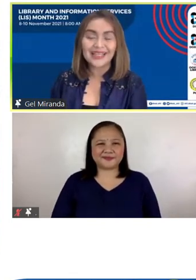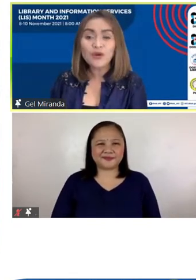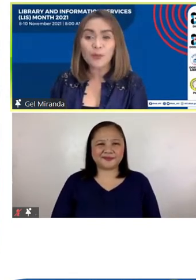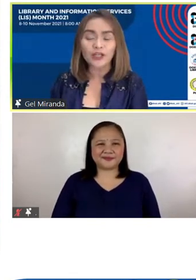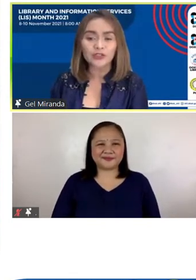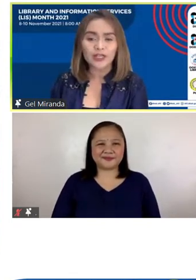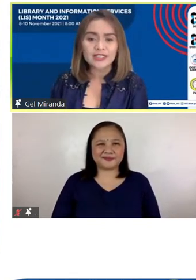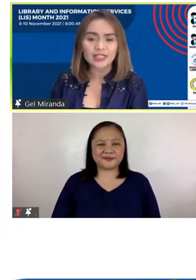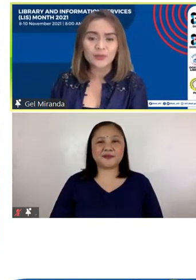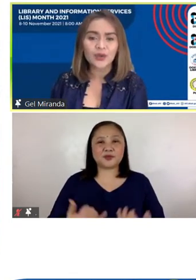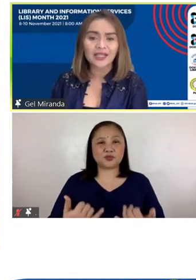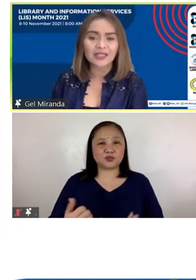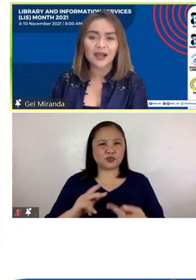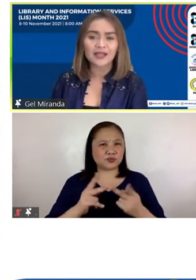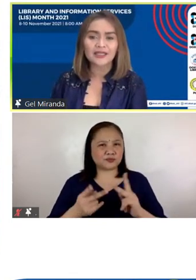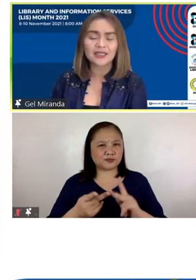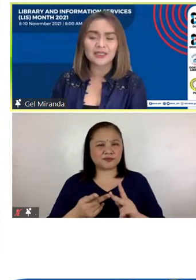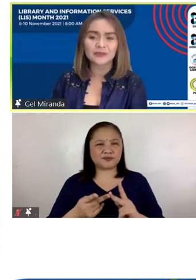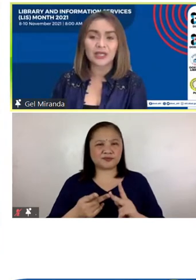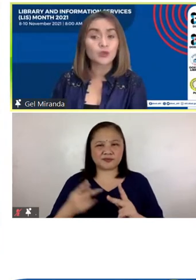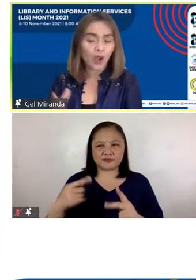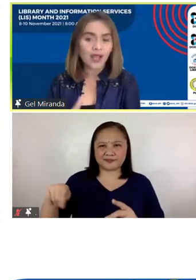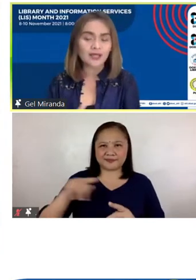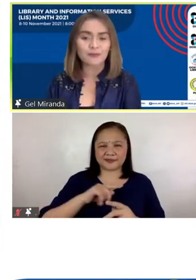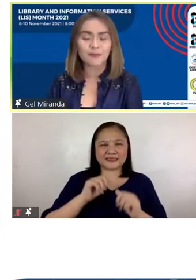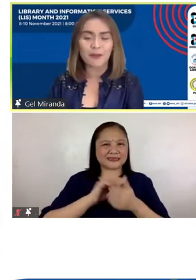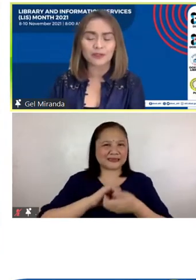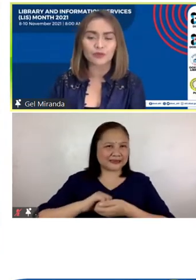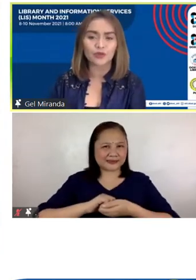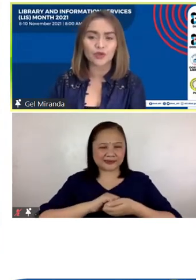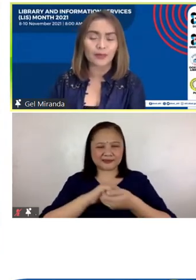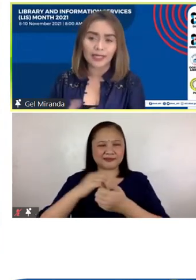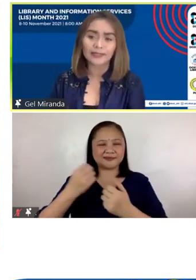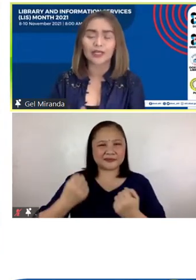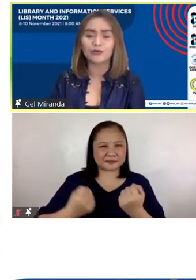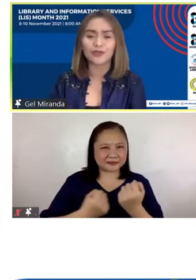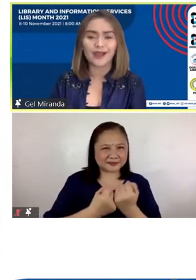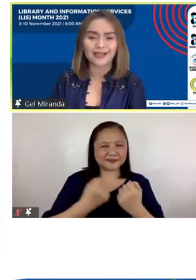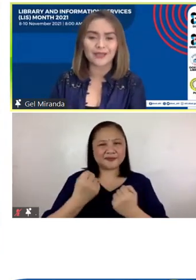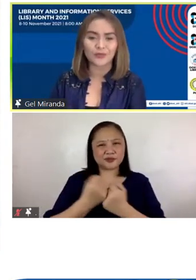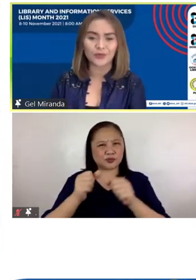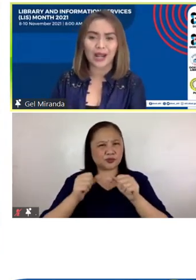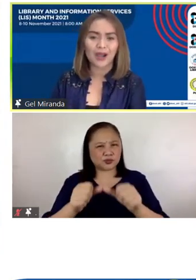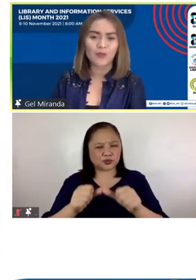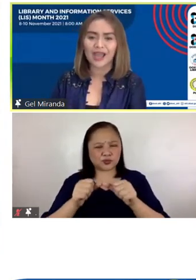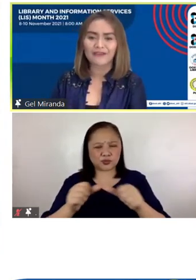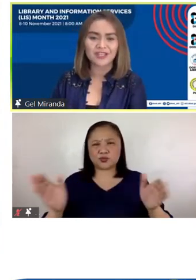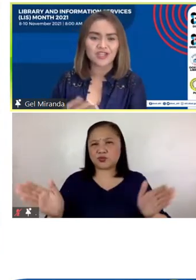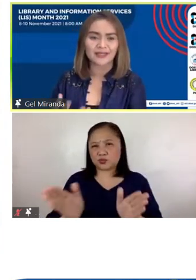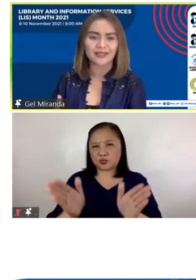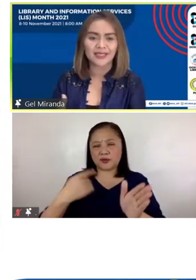And our partners, ito po yung ating mga naging katuwang sa pagpapatuloy o pagtataguyod ng ating programa. We have Enchanted